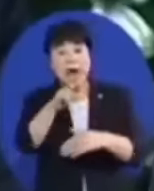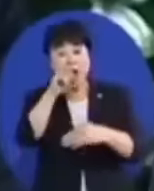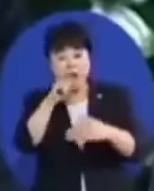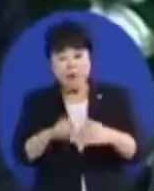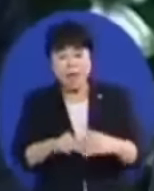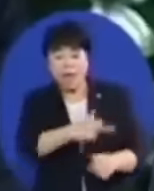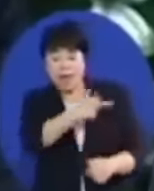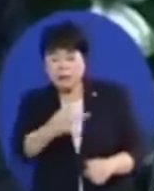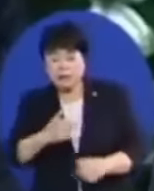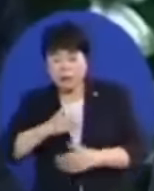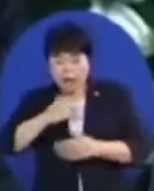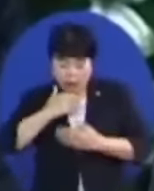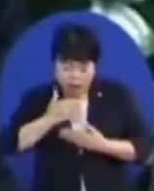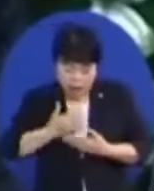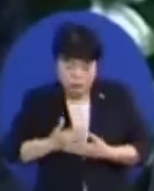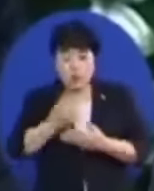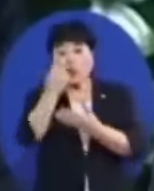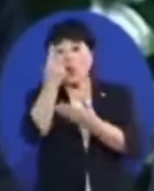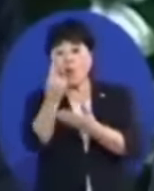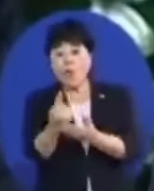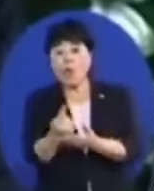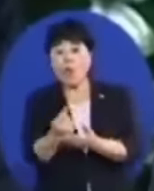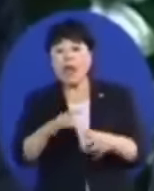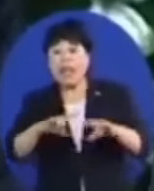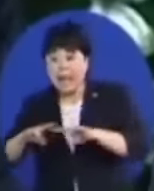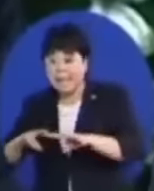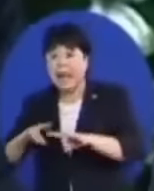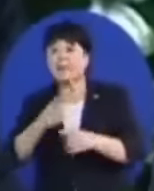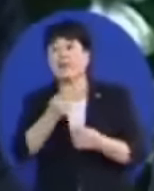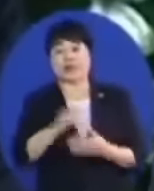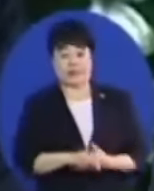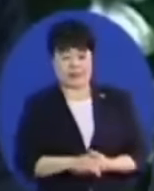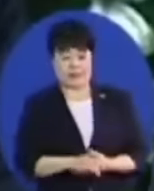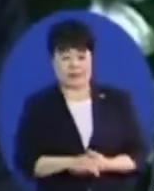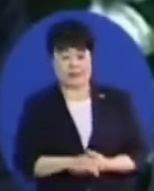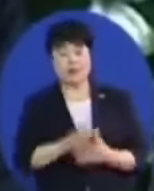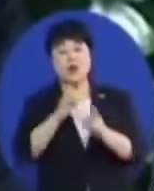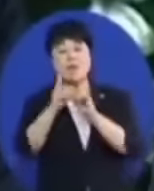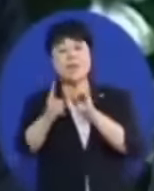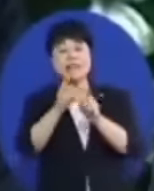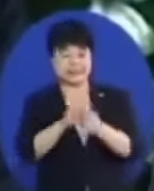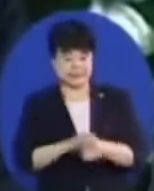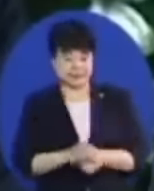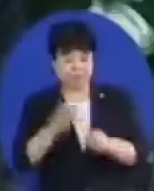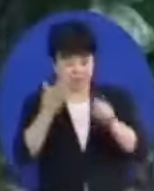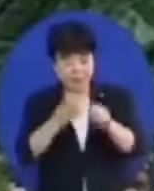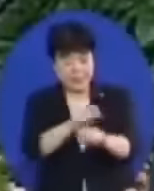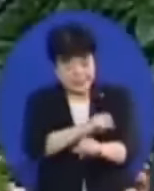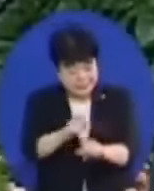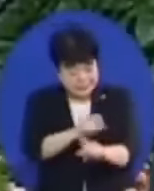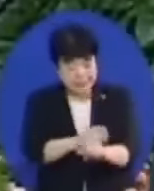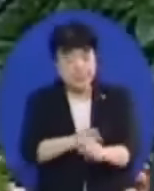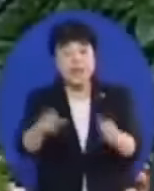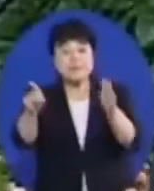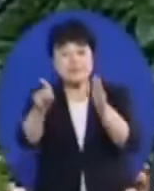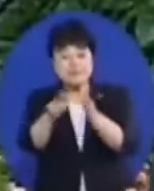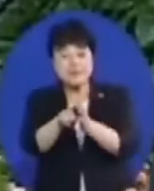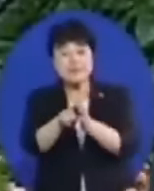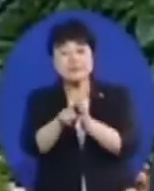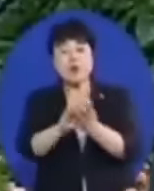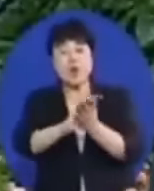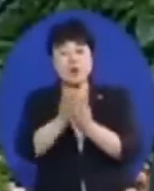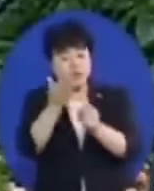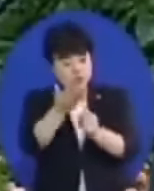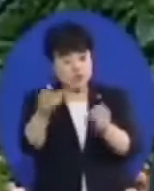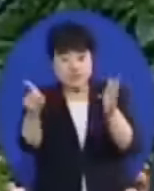마음속에 큰 감동으로 다가오면 그건 레마인 것입니다. 그 말씀은 여러분에게 특별한 믿음으로